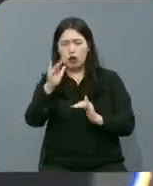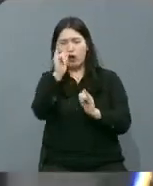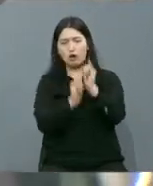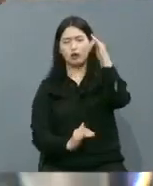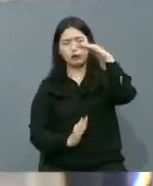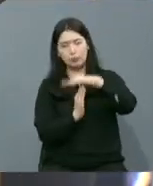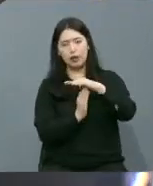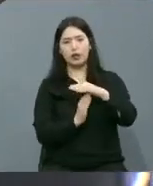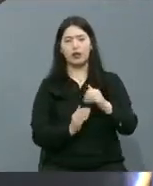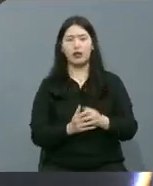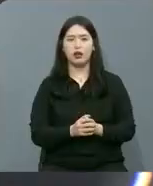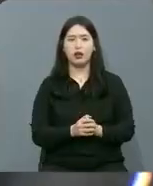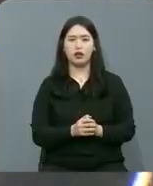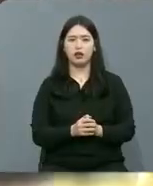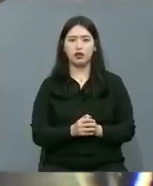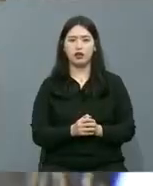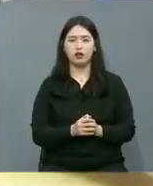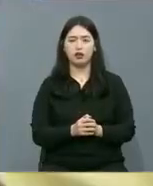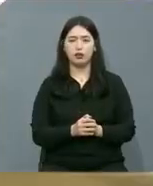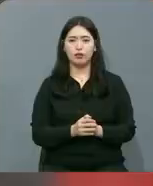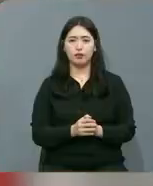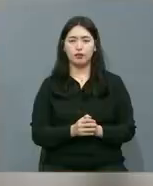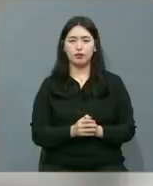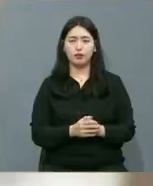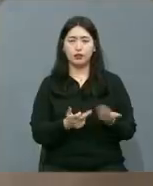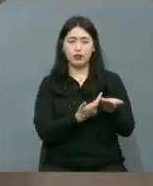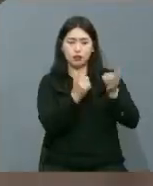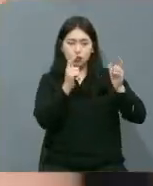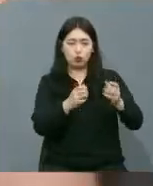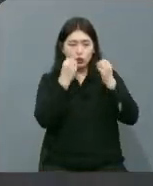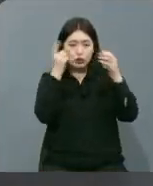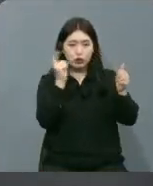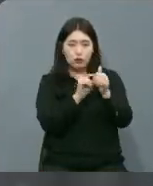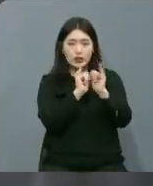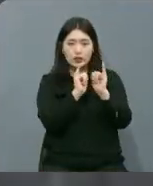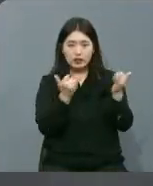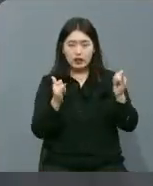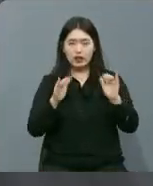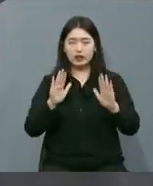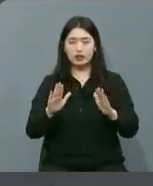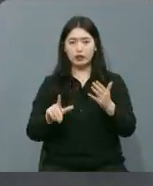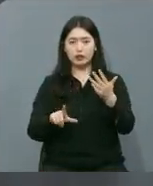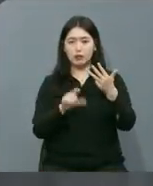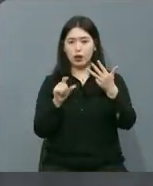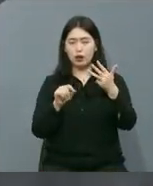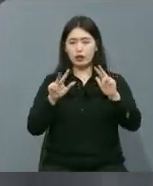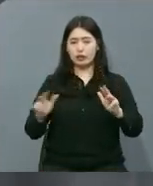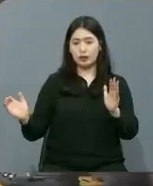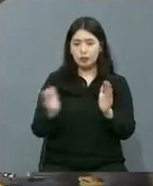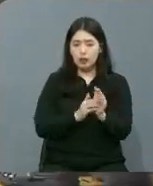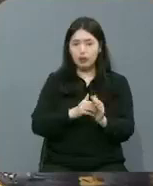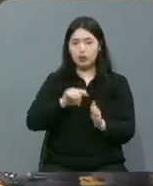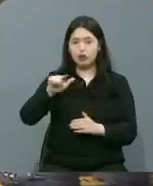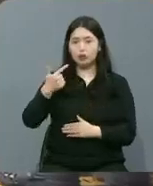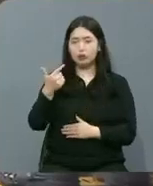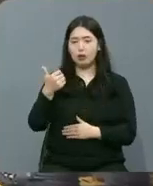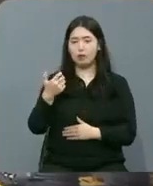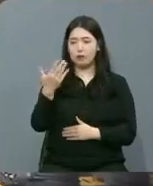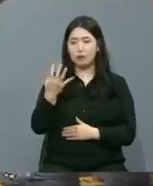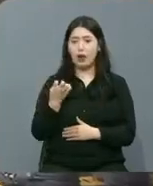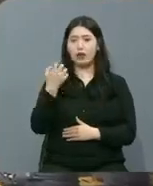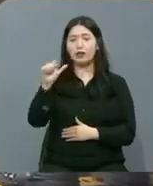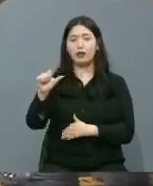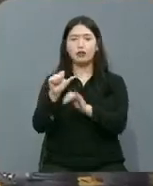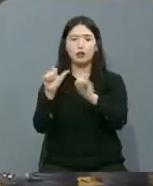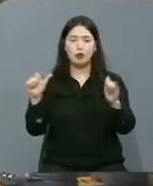많이 발생을 하고 있고. 제주 지역 신규 확진자는 이달 들어 현재까지 645명으로